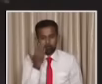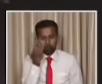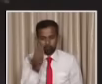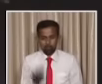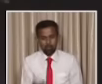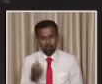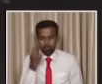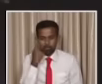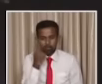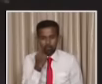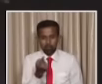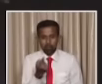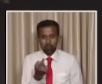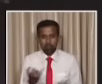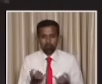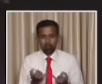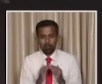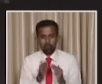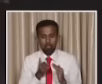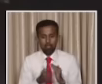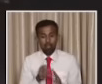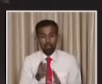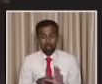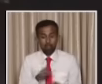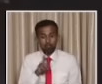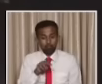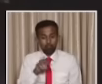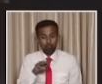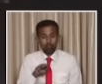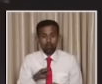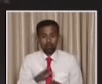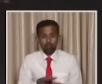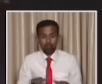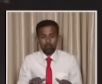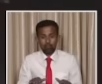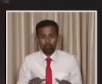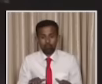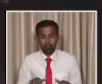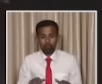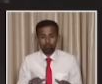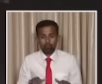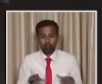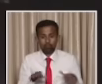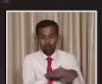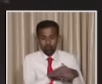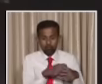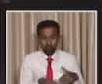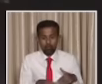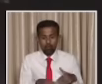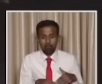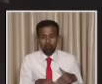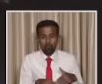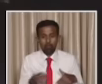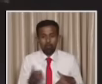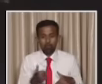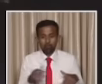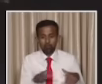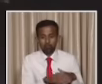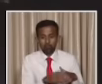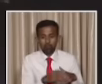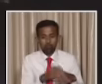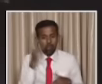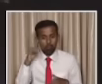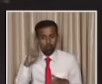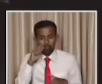නිකන් කල්පනා කරලා ලයින් කාමරයක් ඇතුලේ අවුරුදු 20 30 දරුවෝ කසාද වැඳලි වෙලා අලුත් ජෝඩුව ගිහිල්ලා ඉන්නේ